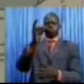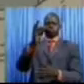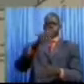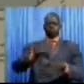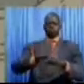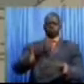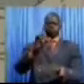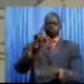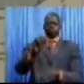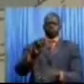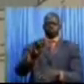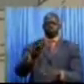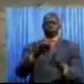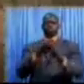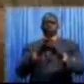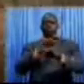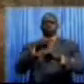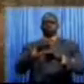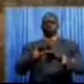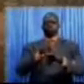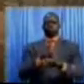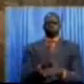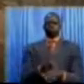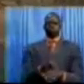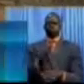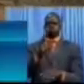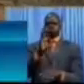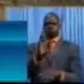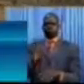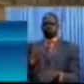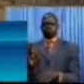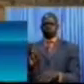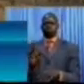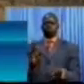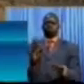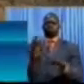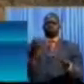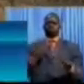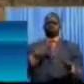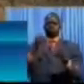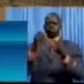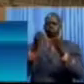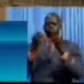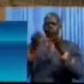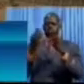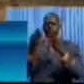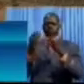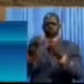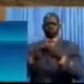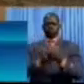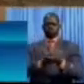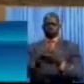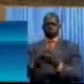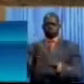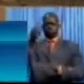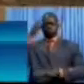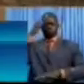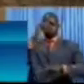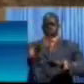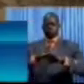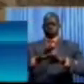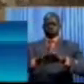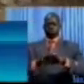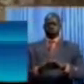ressources naturelles du complexe WAP sont sujets à de nombreuses dégradations. Donc pour prévenir ces menaces-là, nous